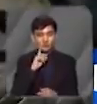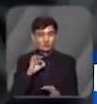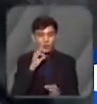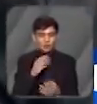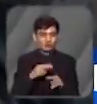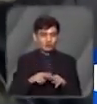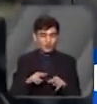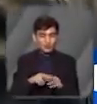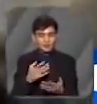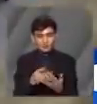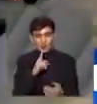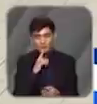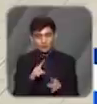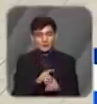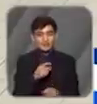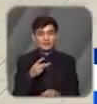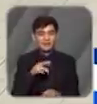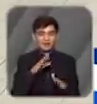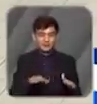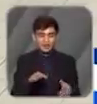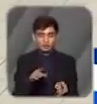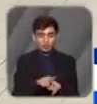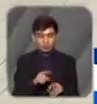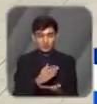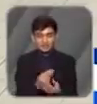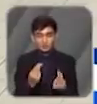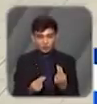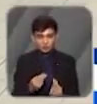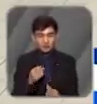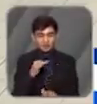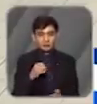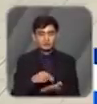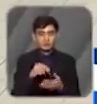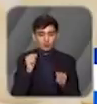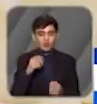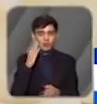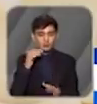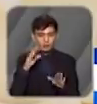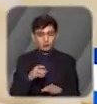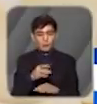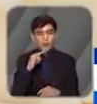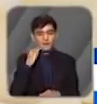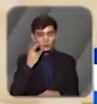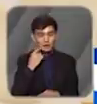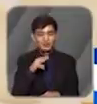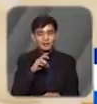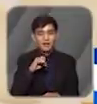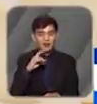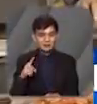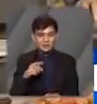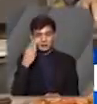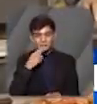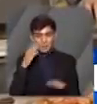балалар ойыншықтарына да жеңілдік жасалады. Смол сауда желісі жеңілдіктер маусымын Алматыдан өзге Павлодар, Тараз және